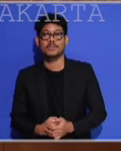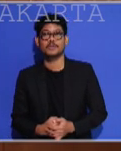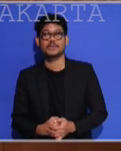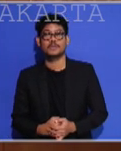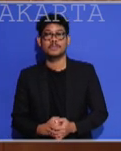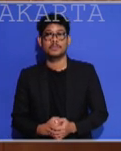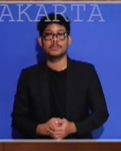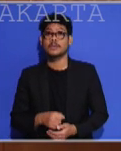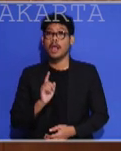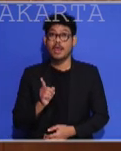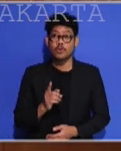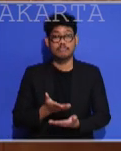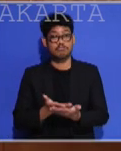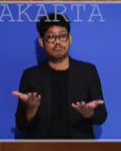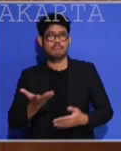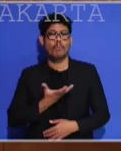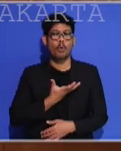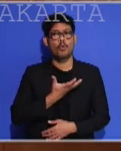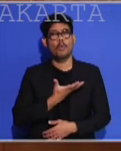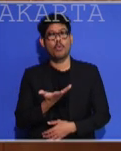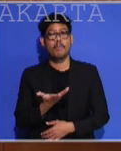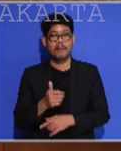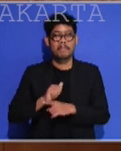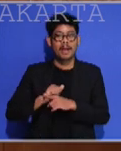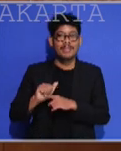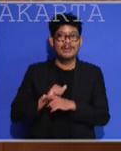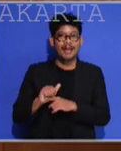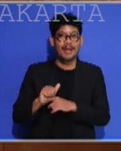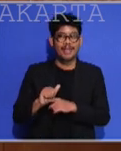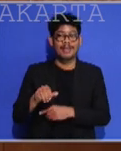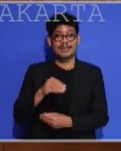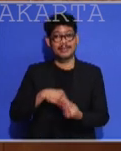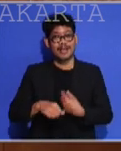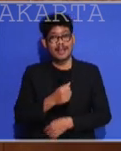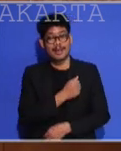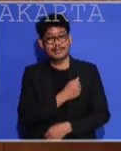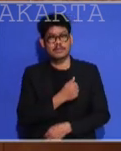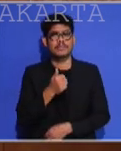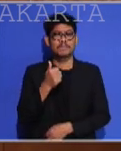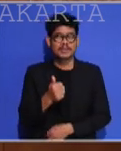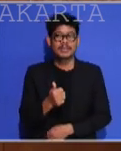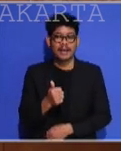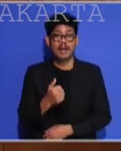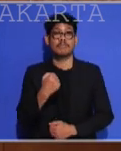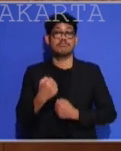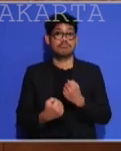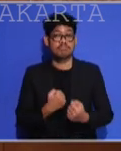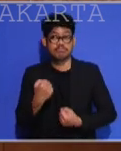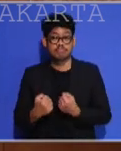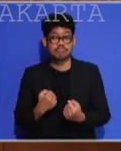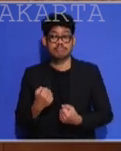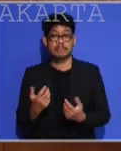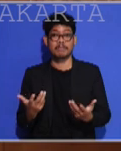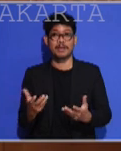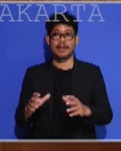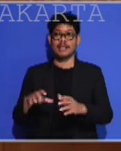Menawi panjenengan badhe gladen haji, panjenengan saged nindakaken ing miniatur manasik haji ing bumi perkemahan Dewa